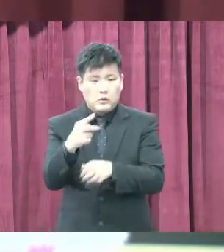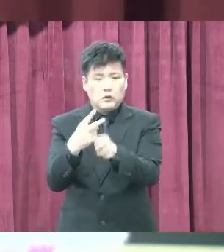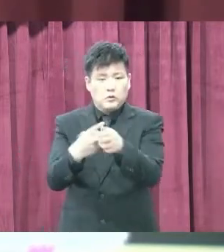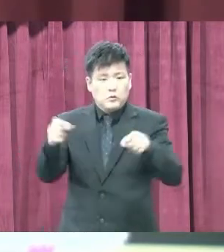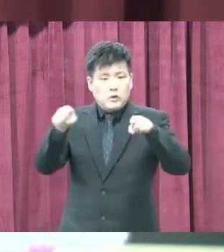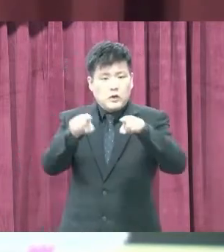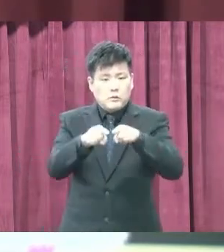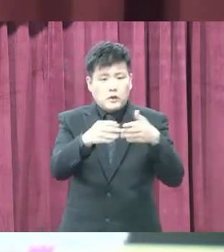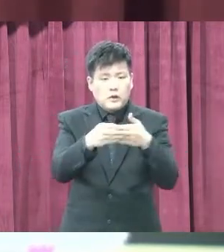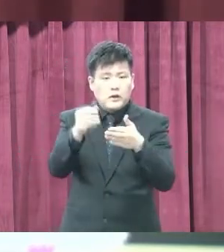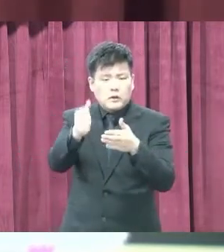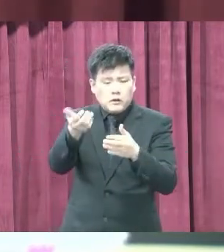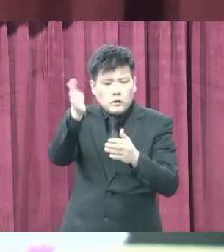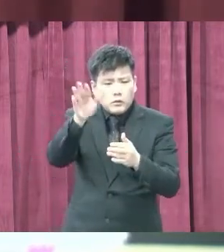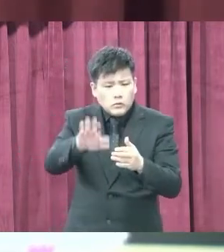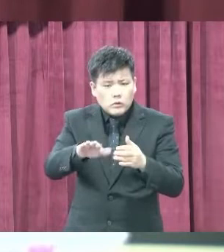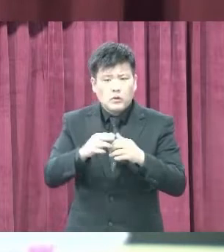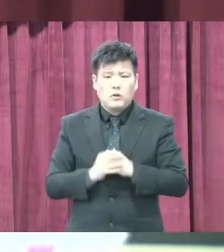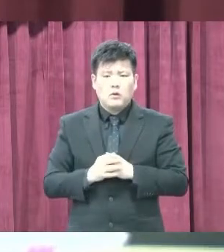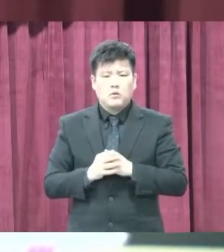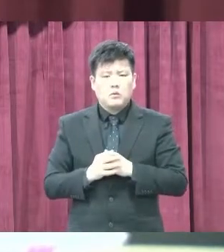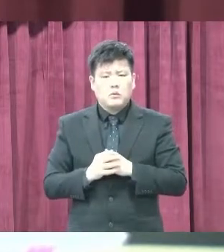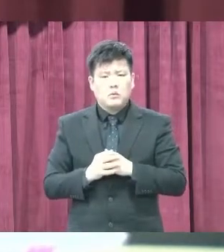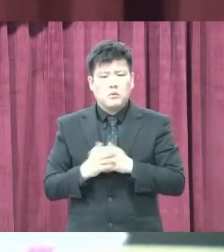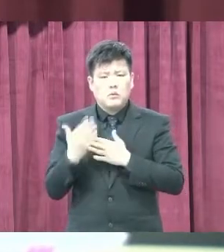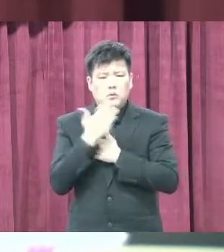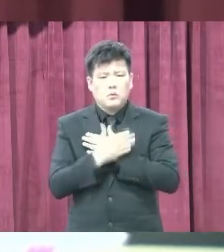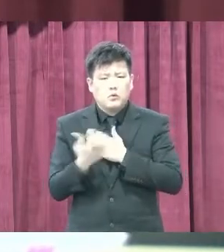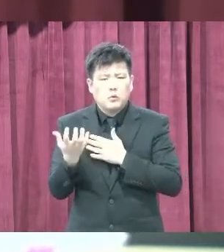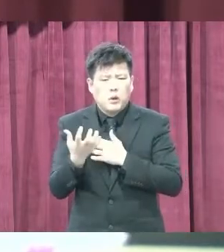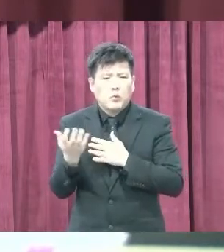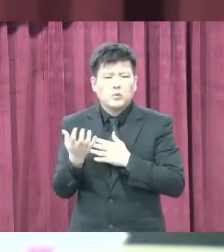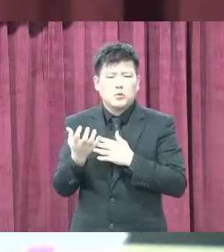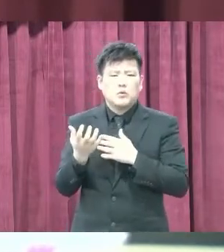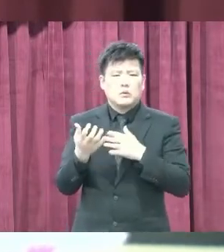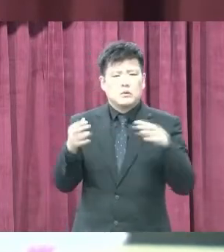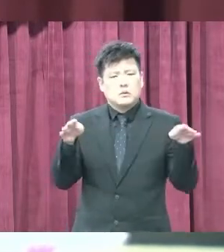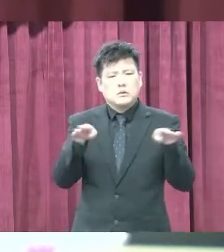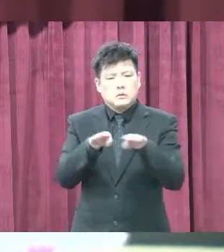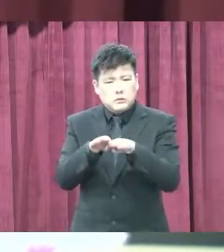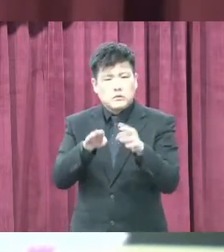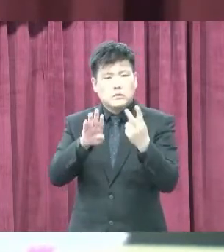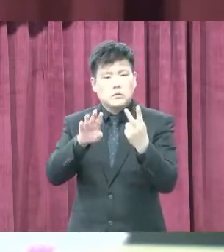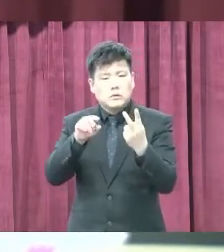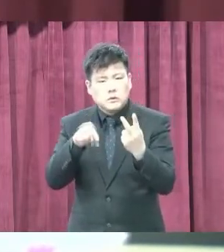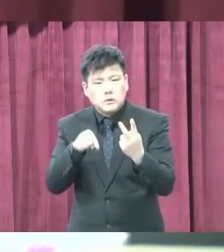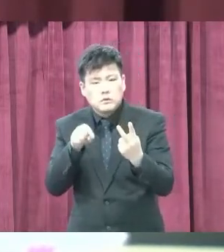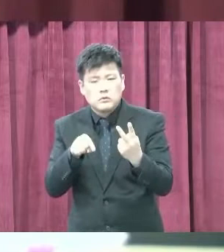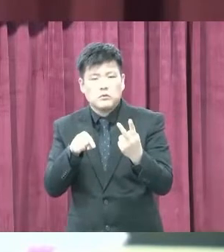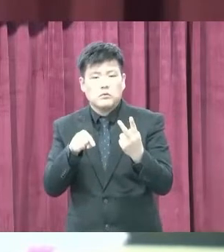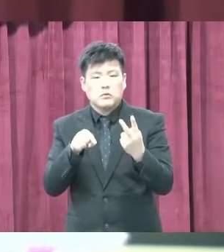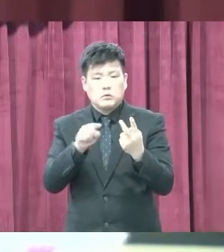했는데, 지선아 교수님이 건강상의 이유로 어렵게 일부 참석을 하셨고, 2부는 도저히 좀